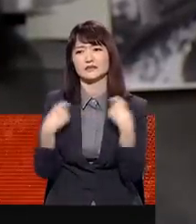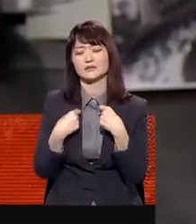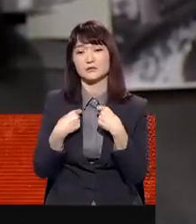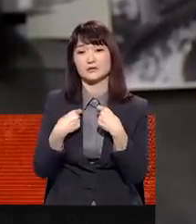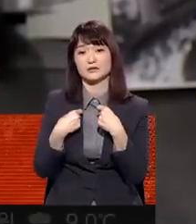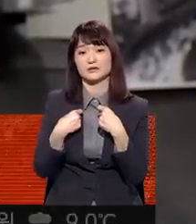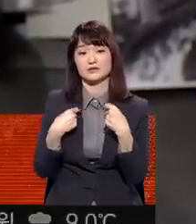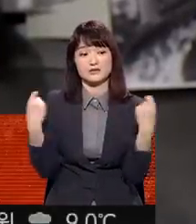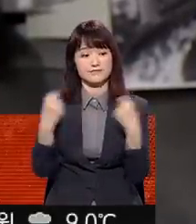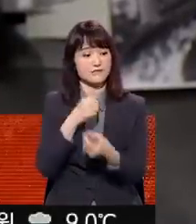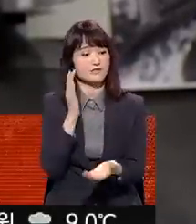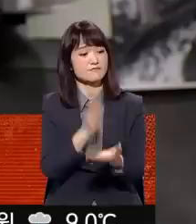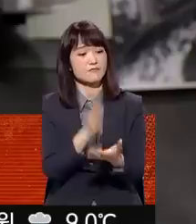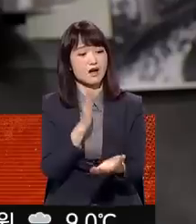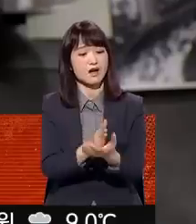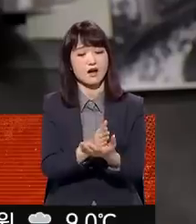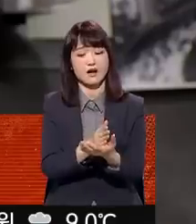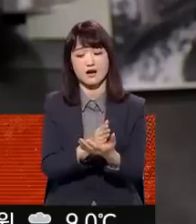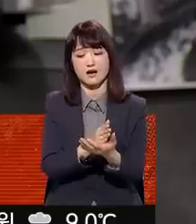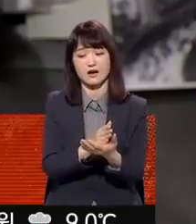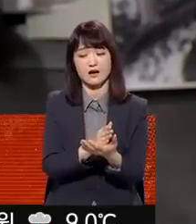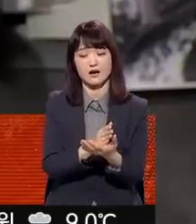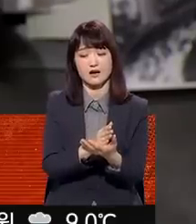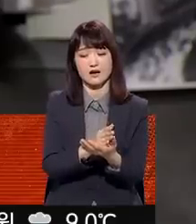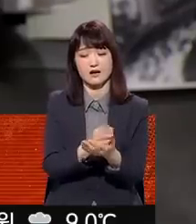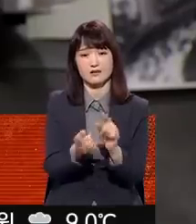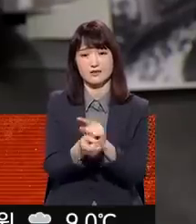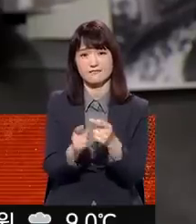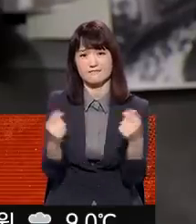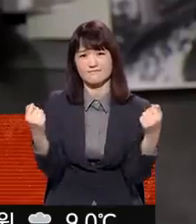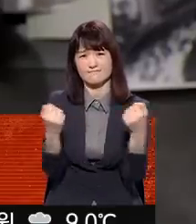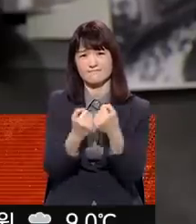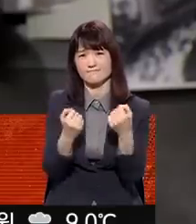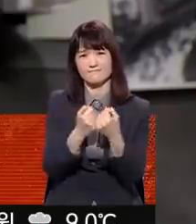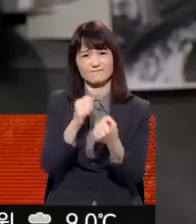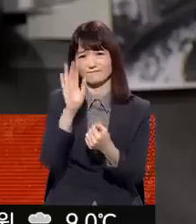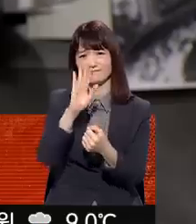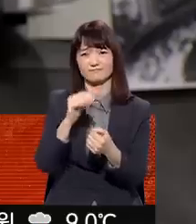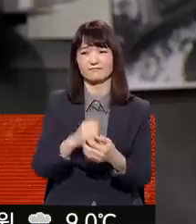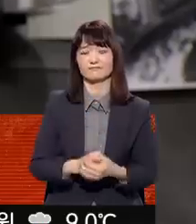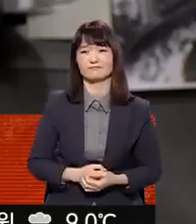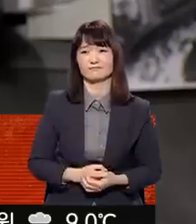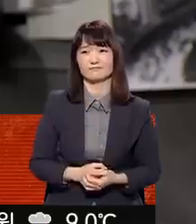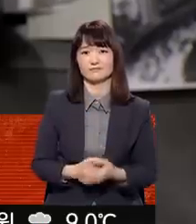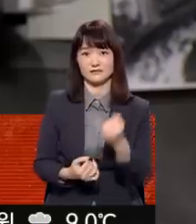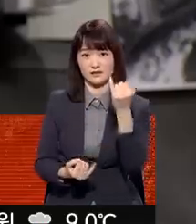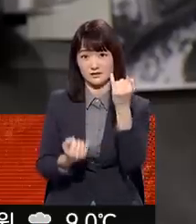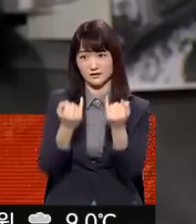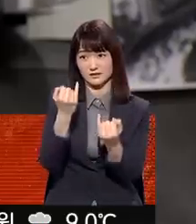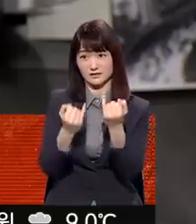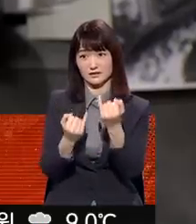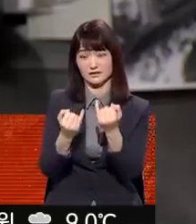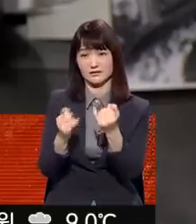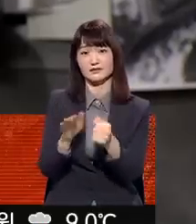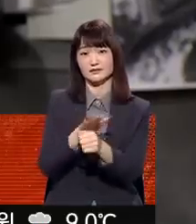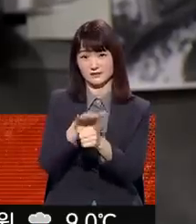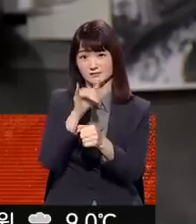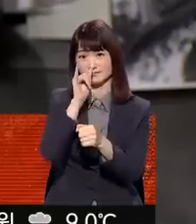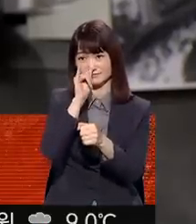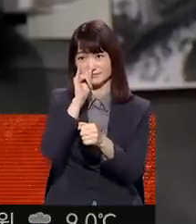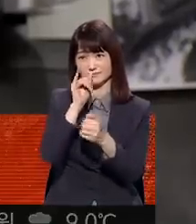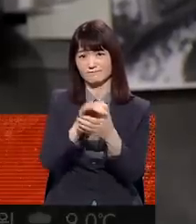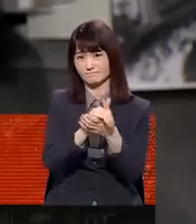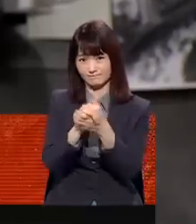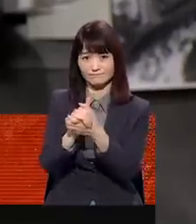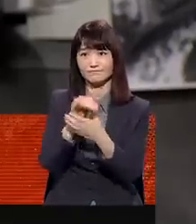요 정도는 모르지만 싸우고 머리끄댕이 잡았다는 건 저는 아니라고 보여. 우애를 형제 아니 자매간에도 우애가 있어야 됩니다.